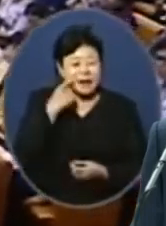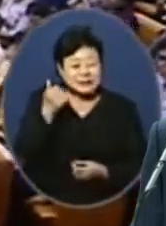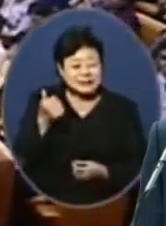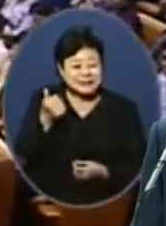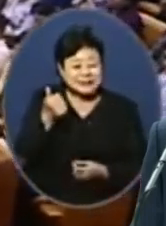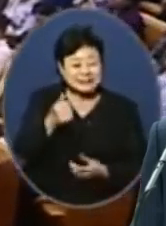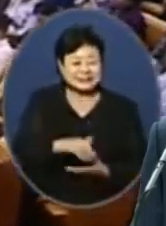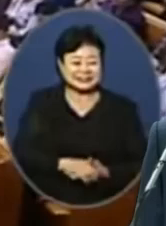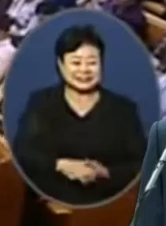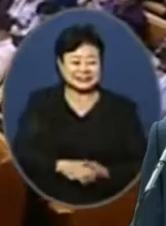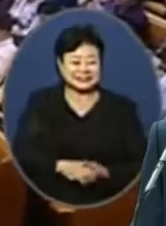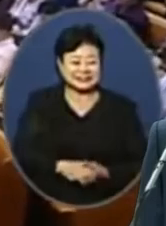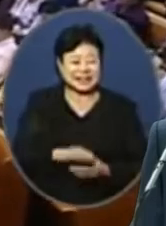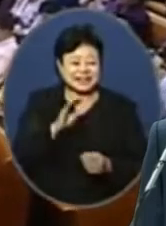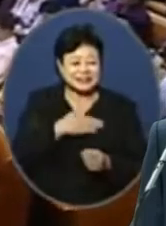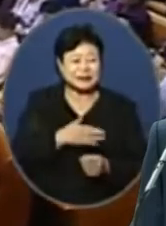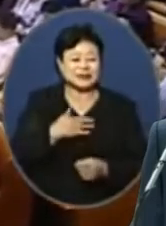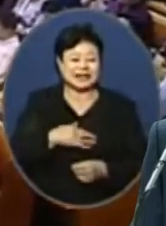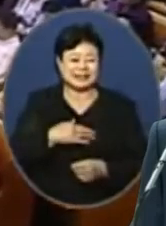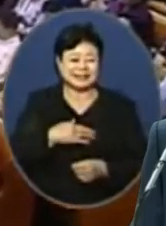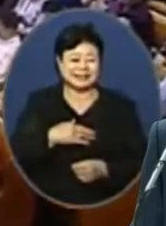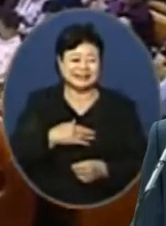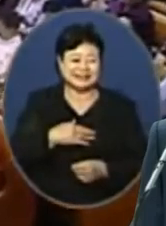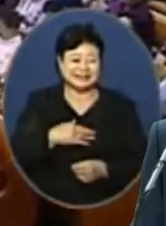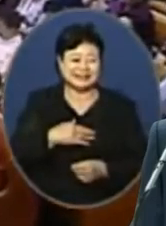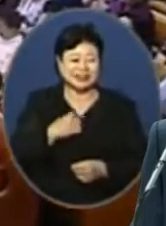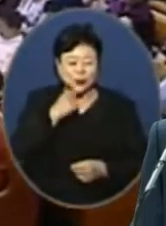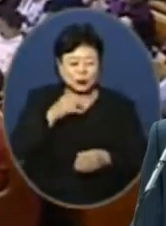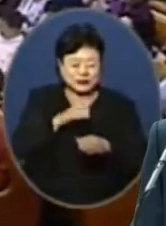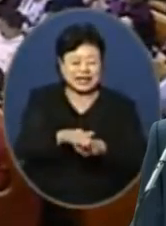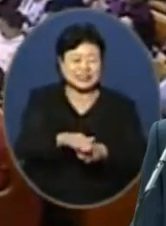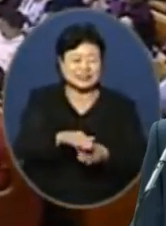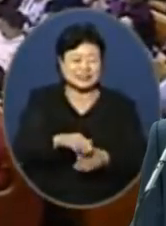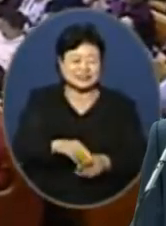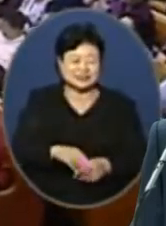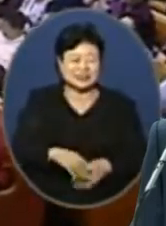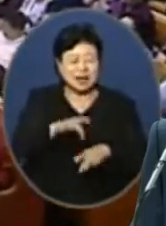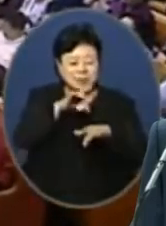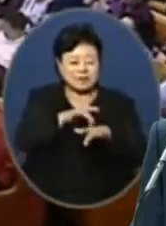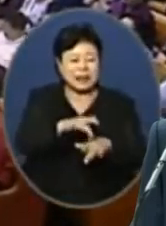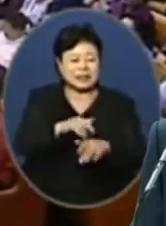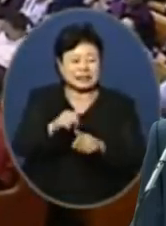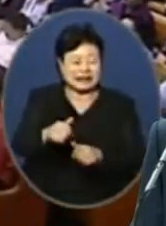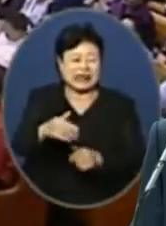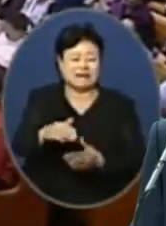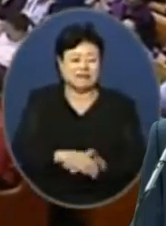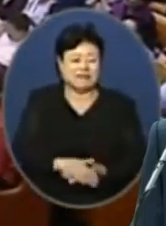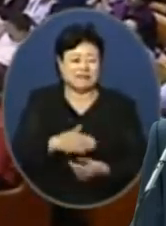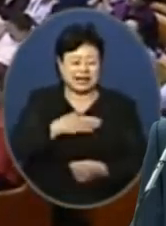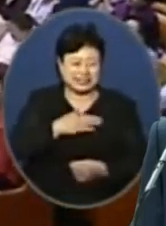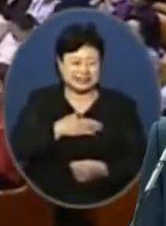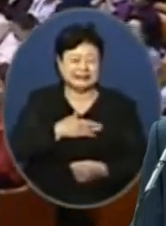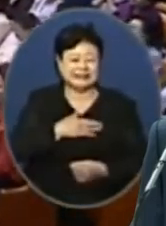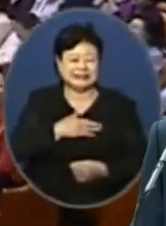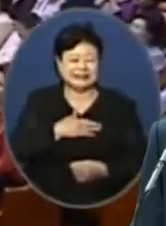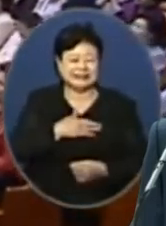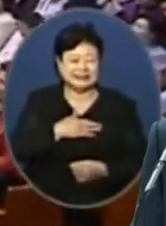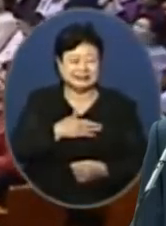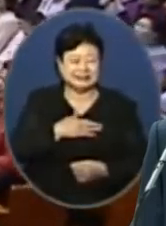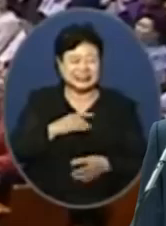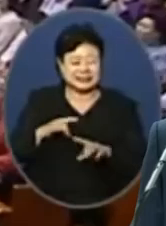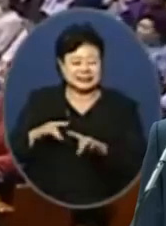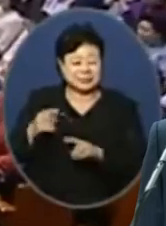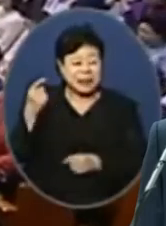아버지는 잘못 따라갔습니다. 공산당은 마귀의 당입니다. 나는 그